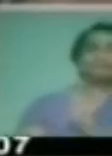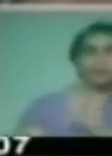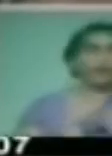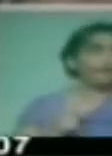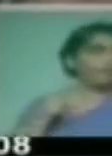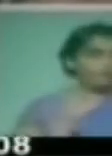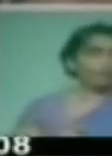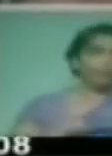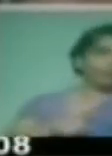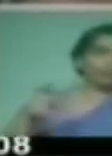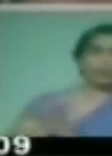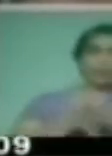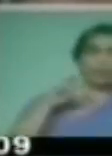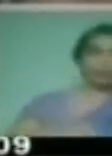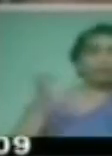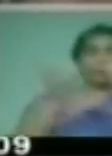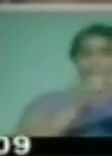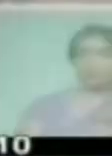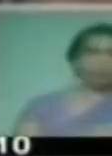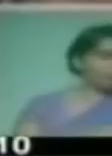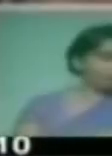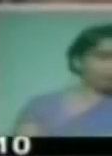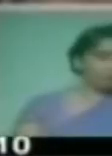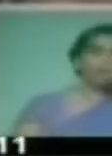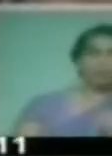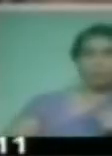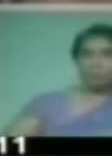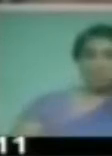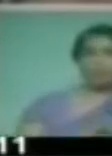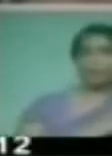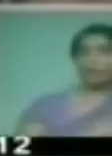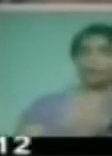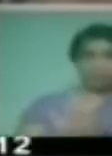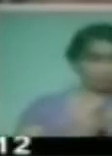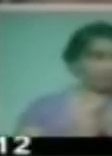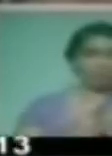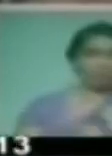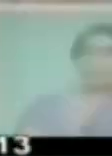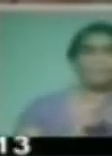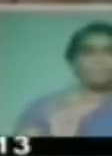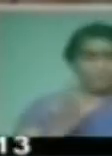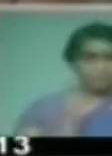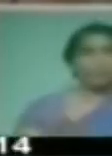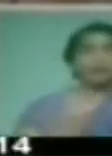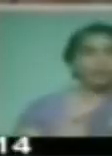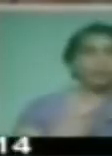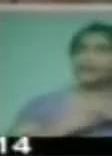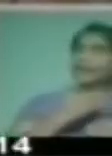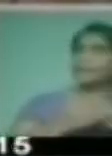தெற்காசிய நாடுகளுக்கு தாக்கத்தை ஏற்படுத்தக்கூடும். இதனால் எரிபொருள் விலை ஏற்றத்தை பொதுமக்களால் தாங்கக்கூடிய வகையில் பேண தற்போதிருந்தே திட்டங்கள்